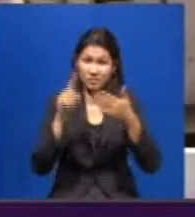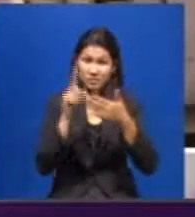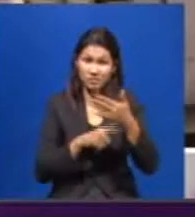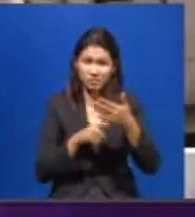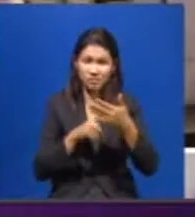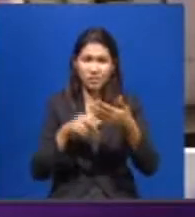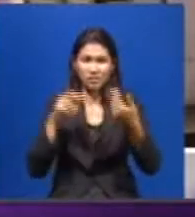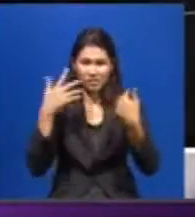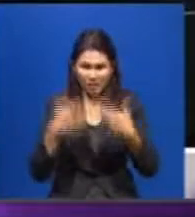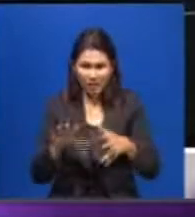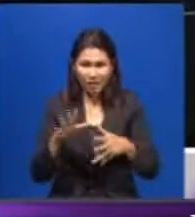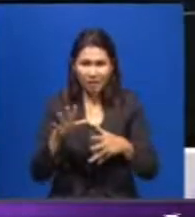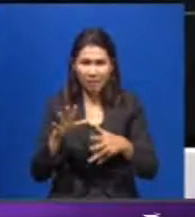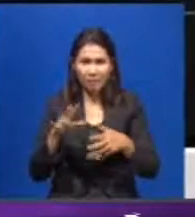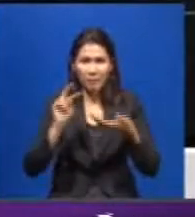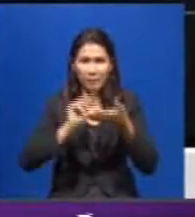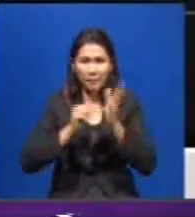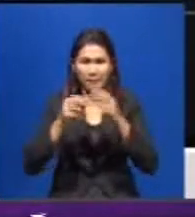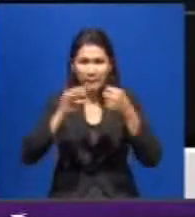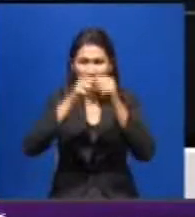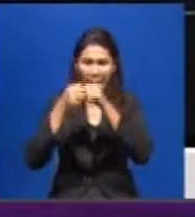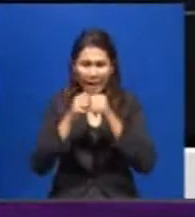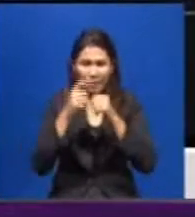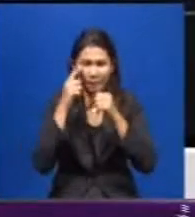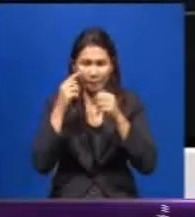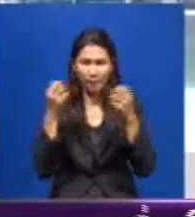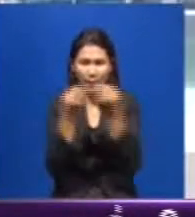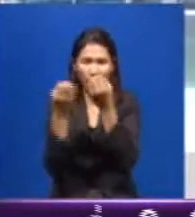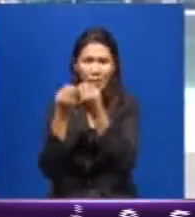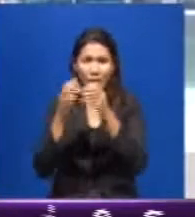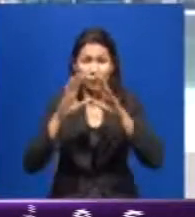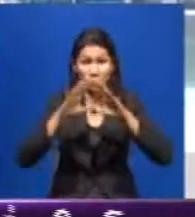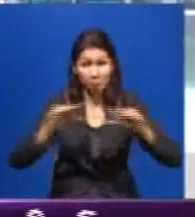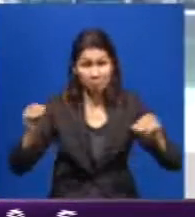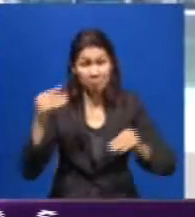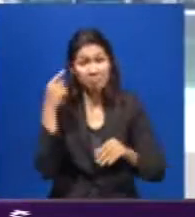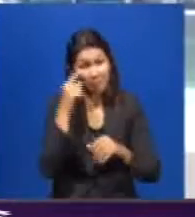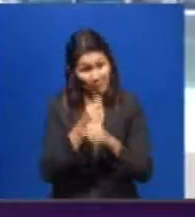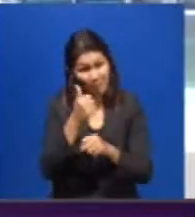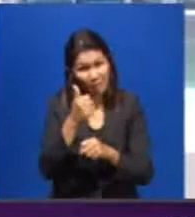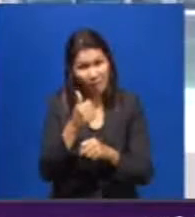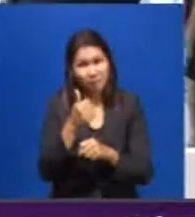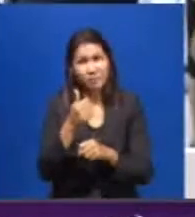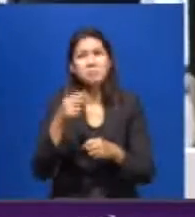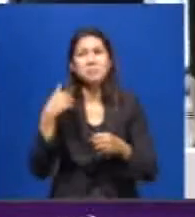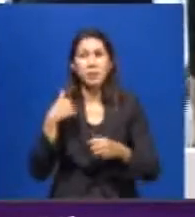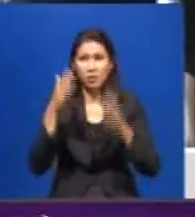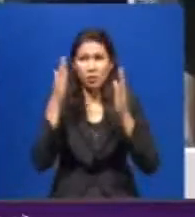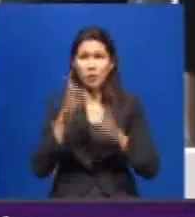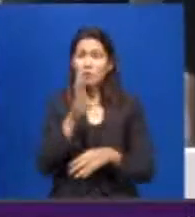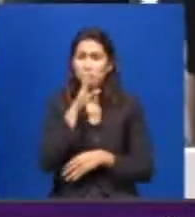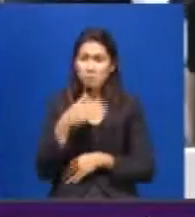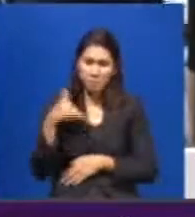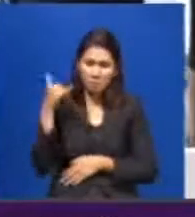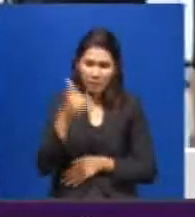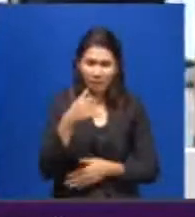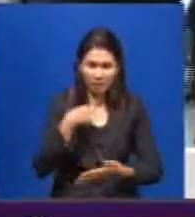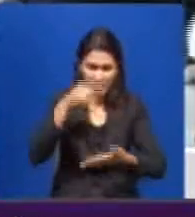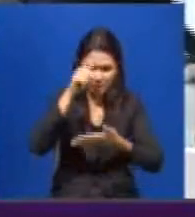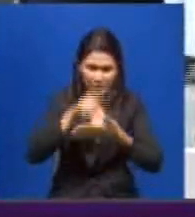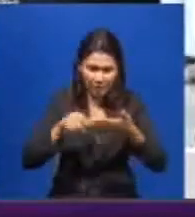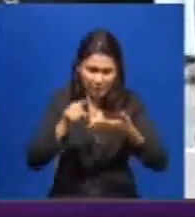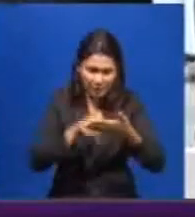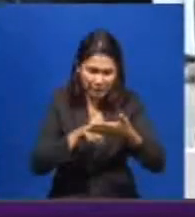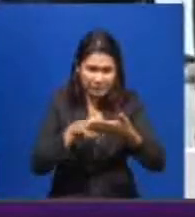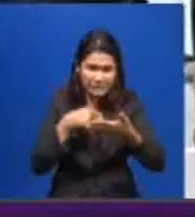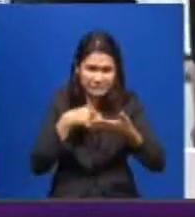ามันสงบจริงหรือเปล่ามันยังพร่องอะไรอยู่ในเรื่องของการเลือกตั้งอย่างที่ผมเรียนครับว่าไม่ประสงค์จะลงคะแนนเนี่ยถ้าเกิดเขียนชัดๆเลยก็ใช้ได้แค่เข